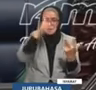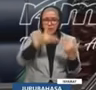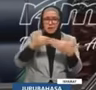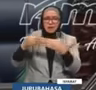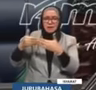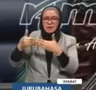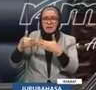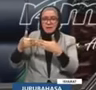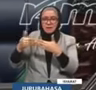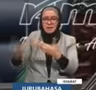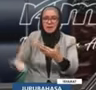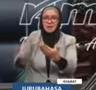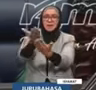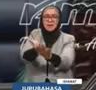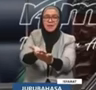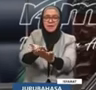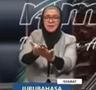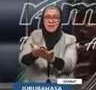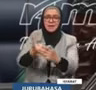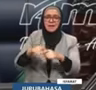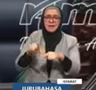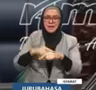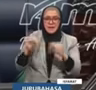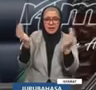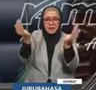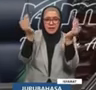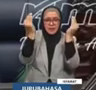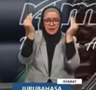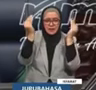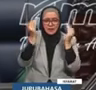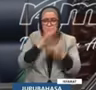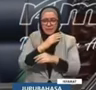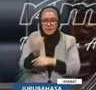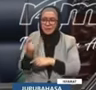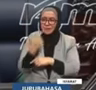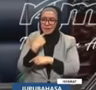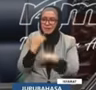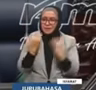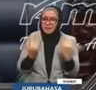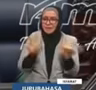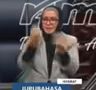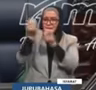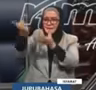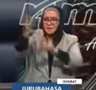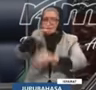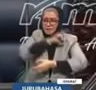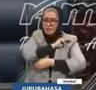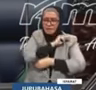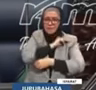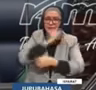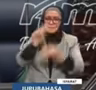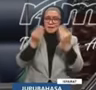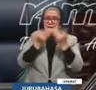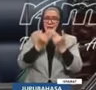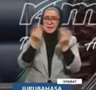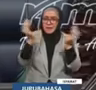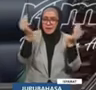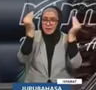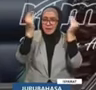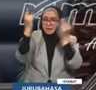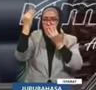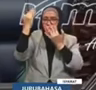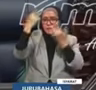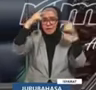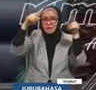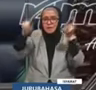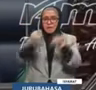dimaklumkan kepada pihan hobi menteri di jabatan Perdana Menteri dan menunggu perkenan ke bawah dunia Maha Mulia tuanku Sultan